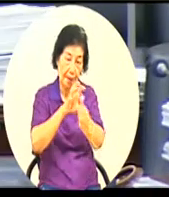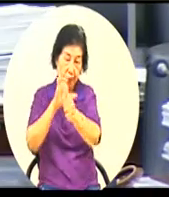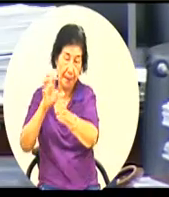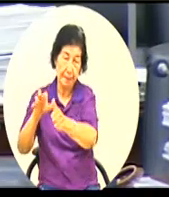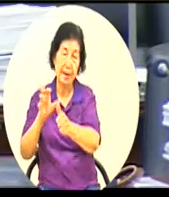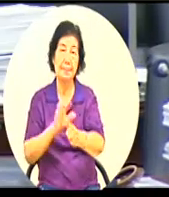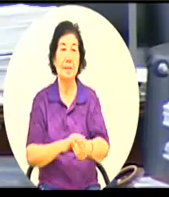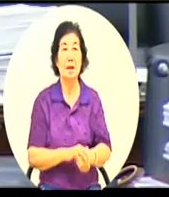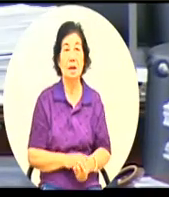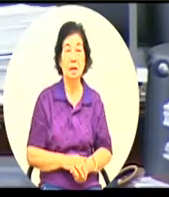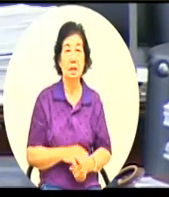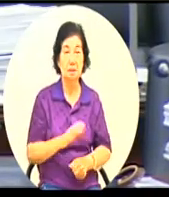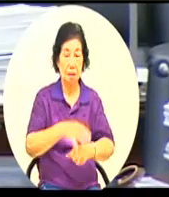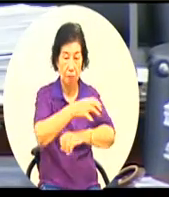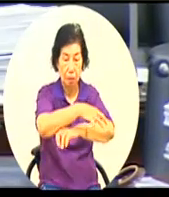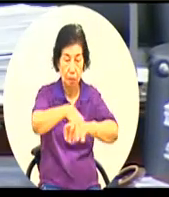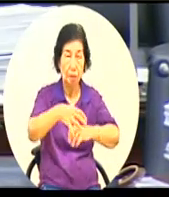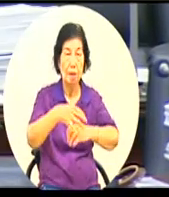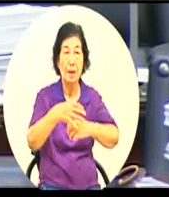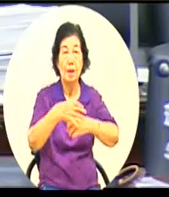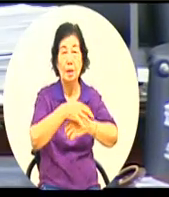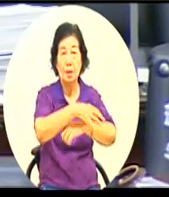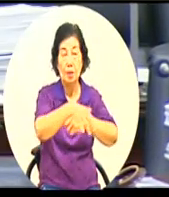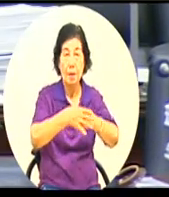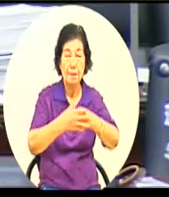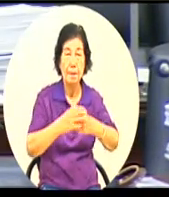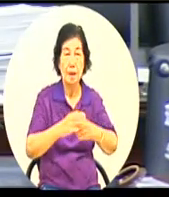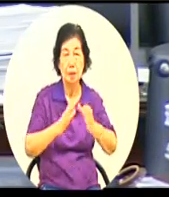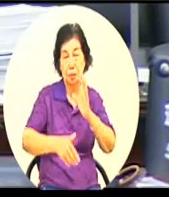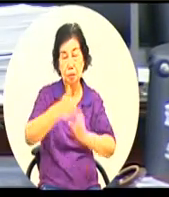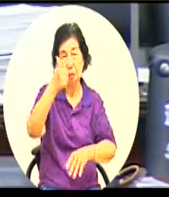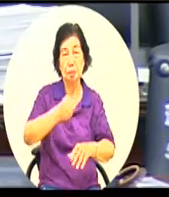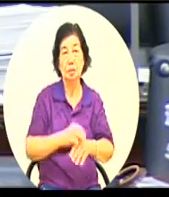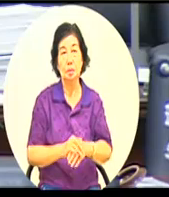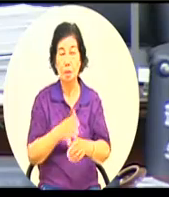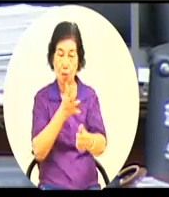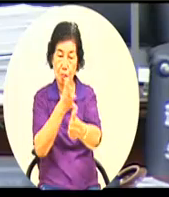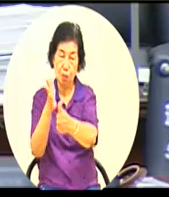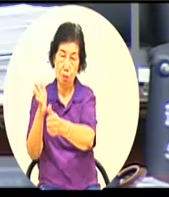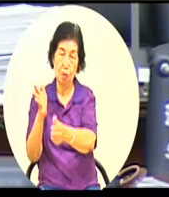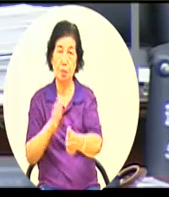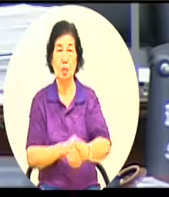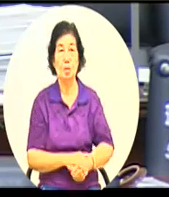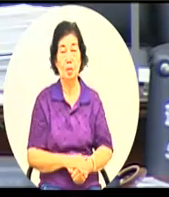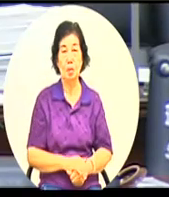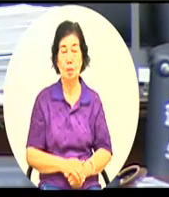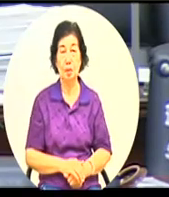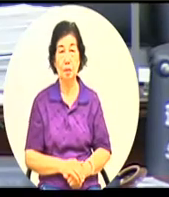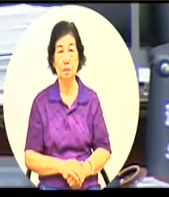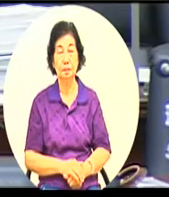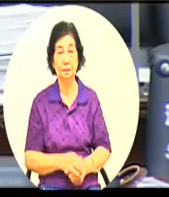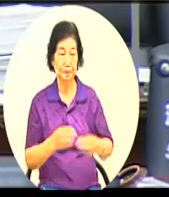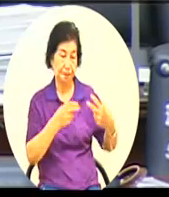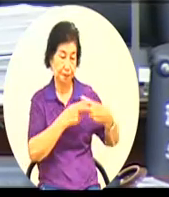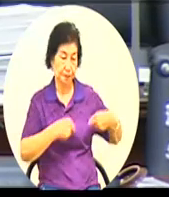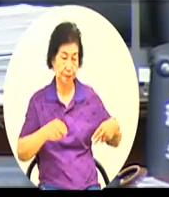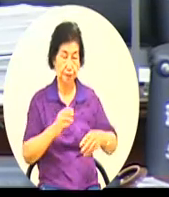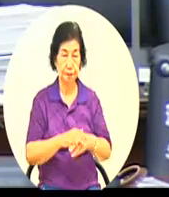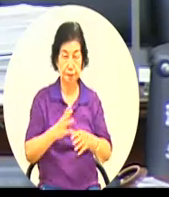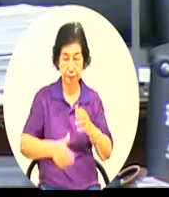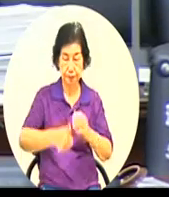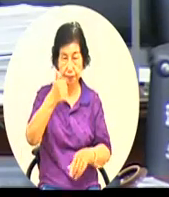来，我请问咱环保局长，来，请起来者。环保局长， 蔡局长，请起